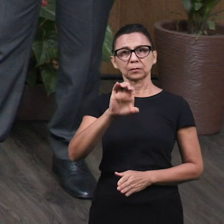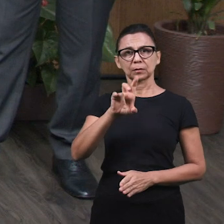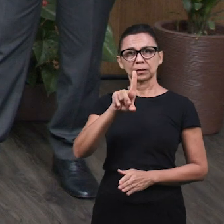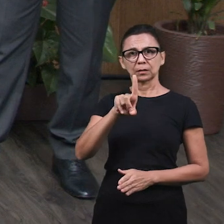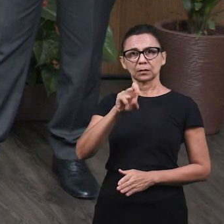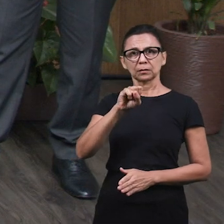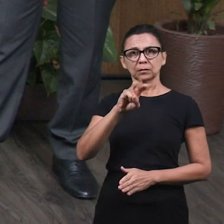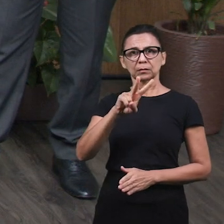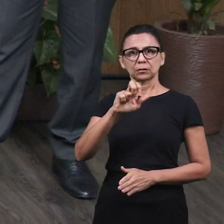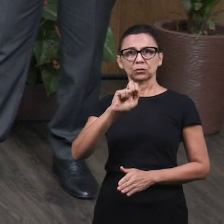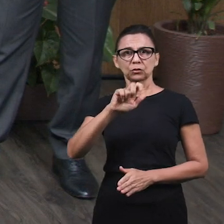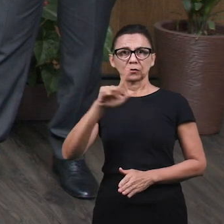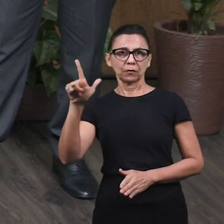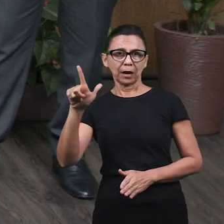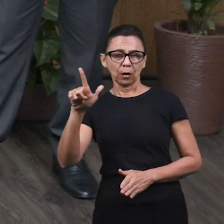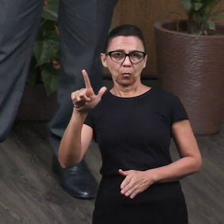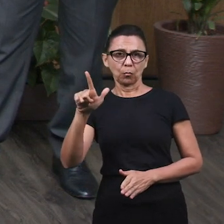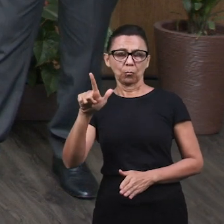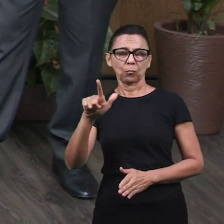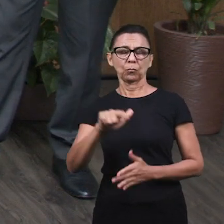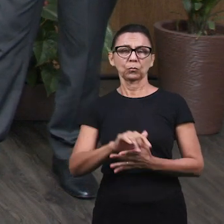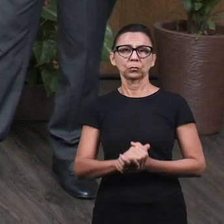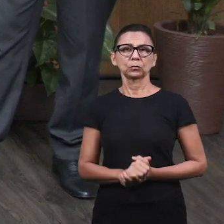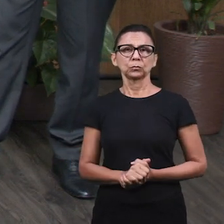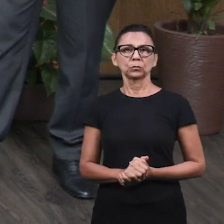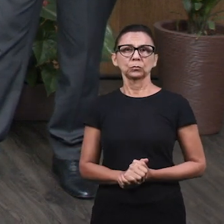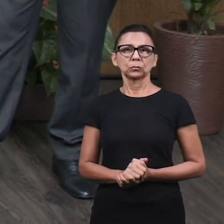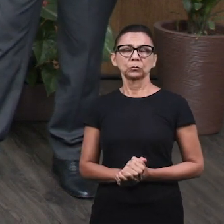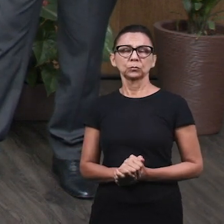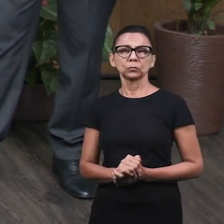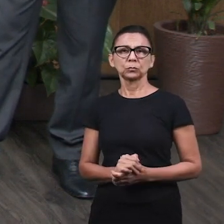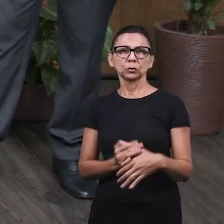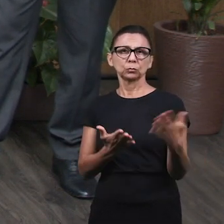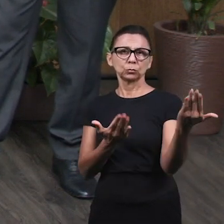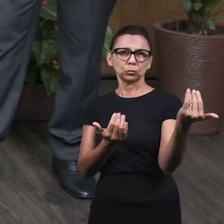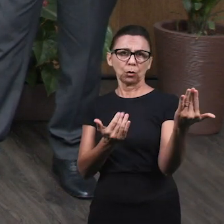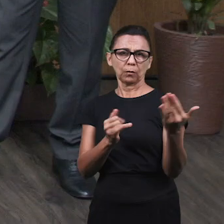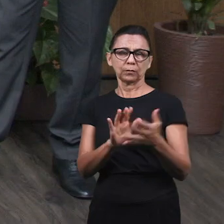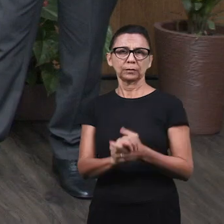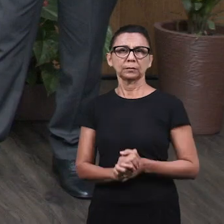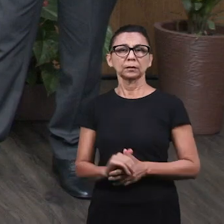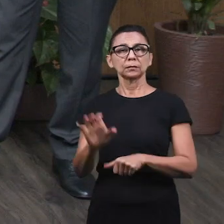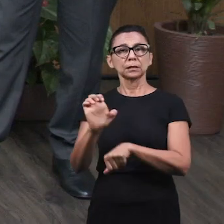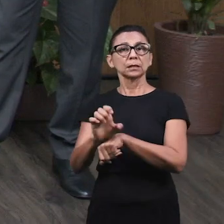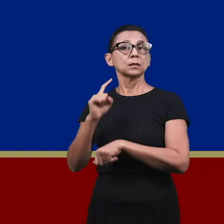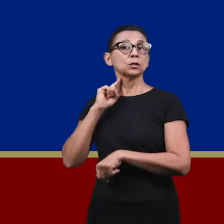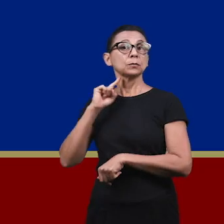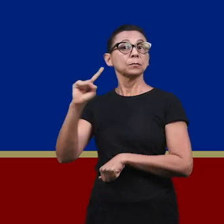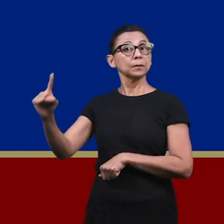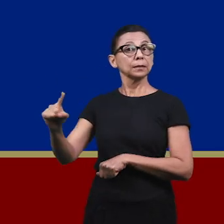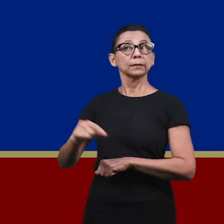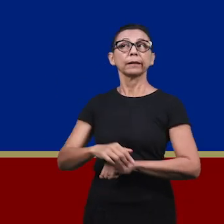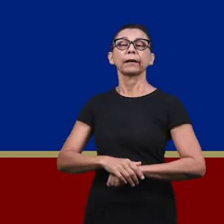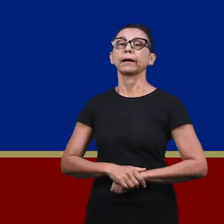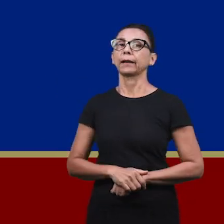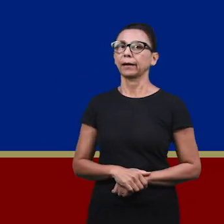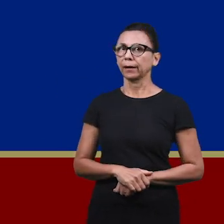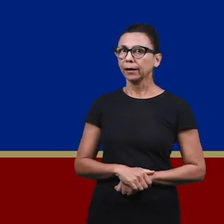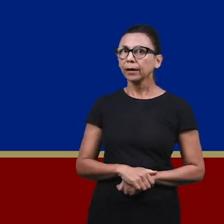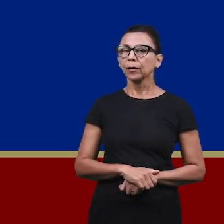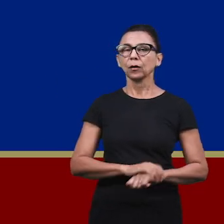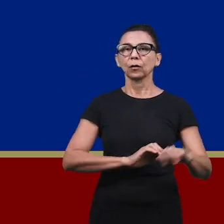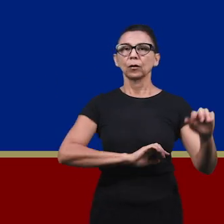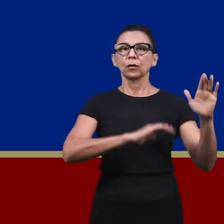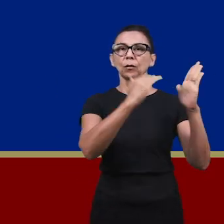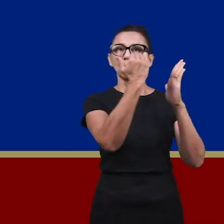Edivaldo, de Trois-Maries, État de Minas Gerais, nous a écrit: le programme